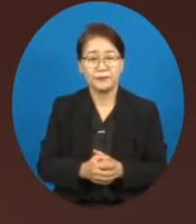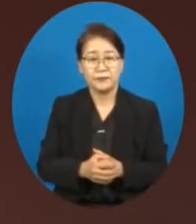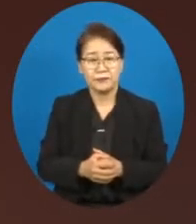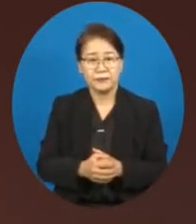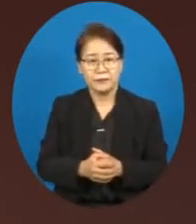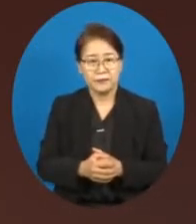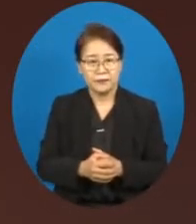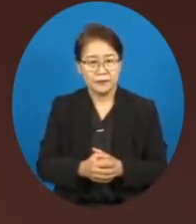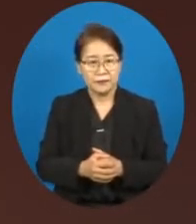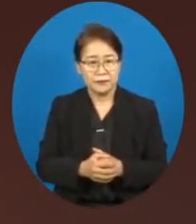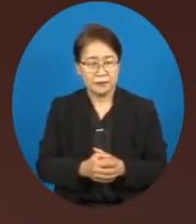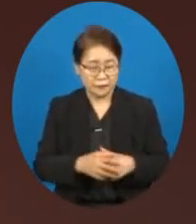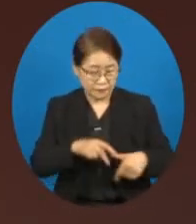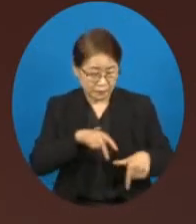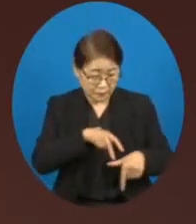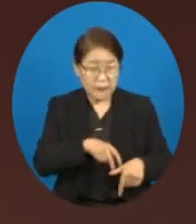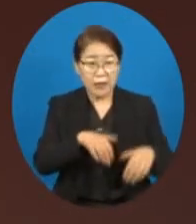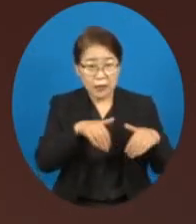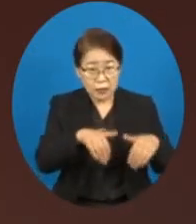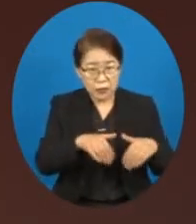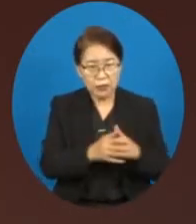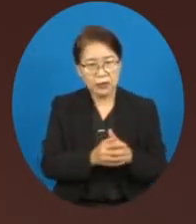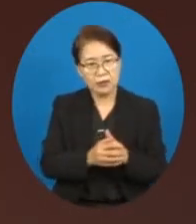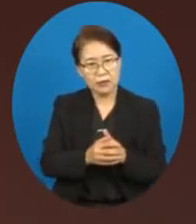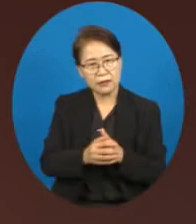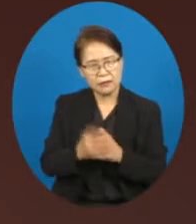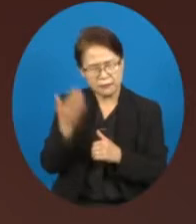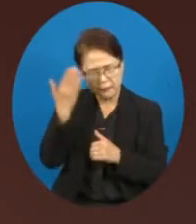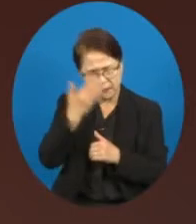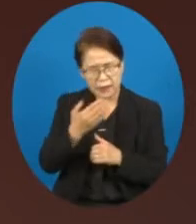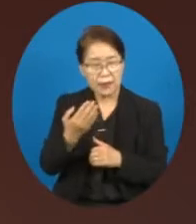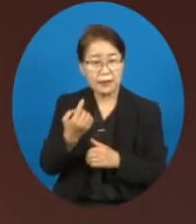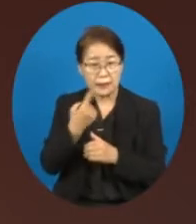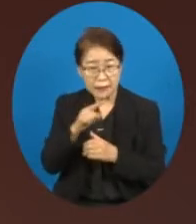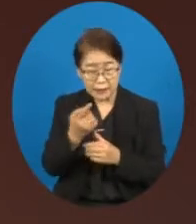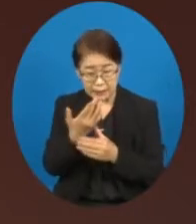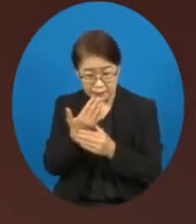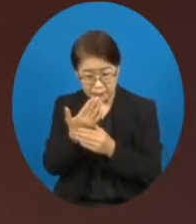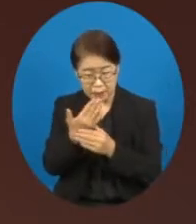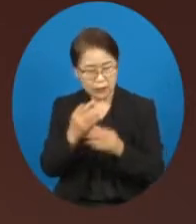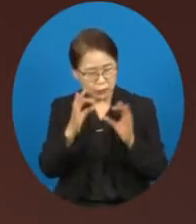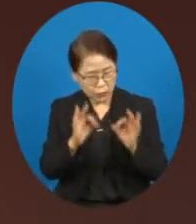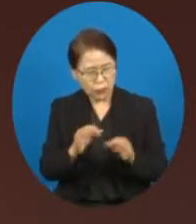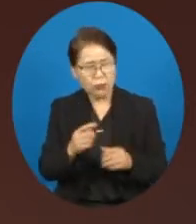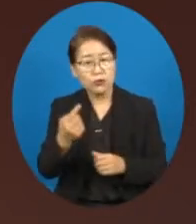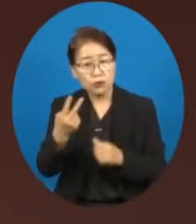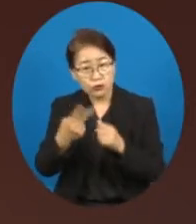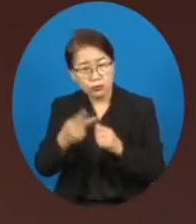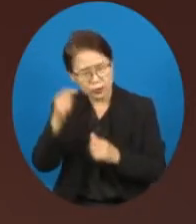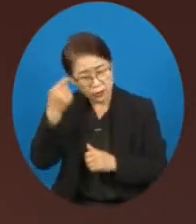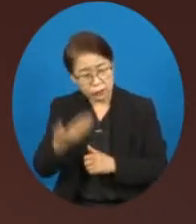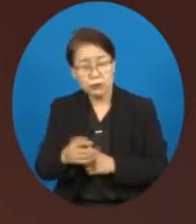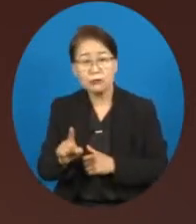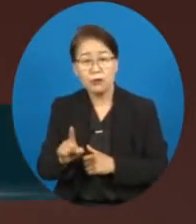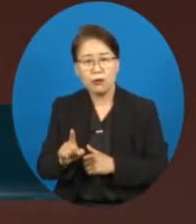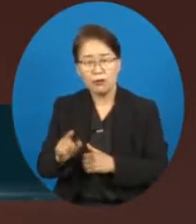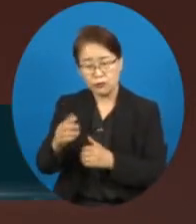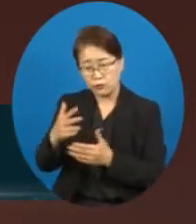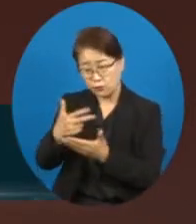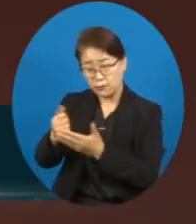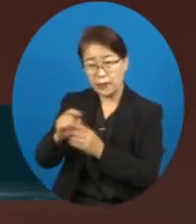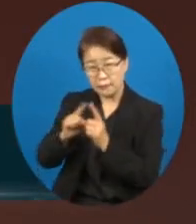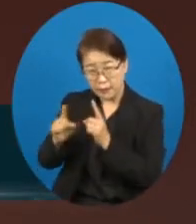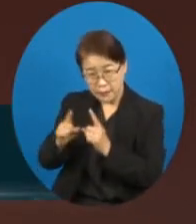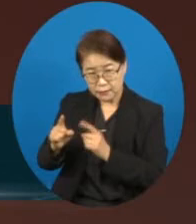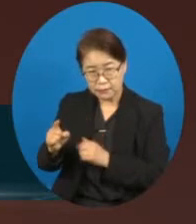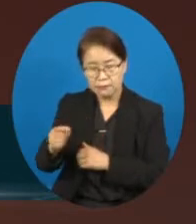이 스가랴 선지자가 순금 등잔대의 환상을 보고 두 번째로 물었습니다. 그때의 주님께서 주신 말씀이 뭐냐 그러면